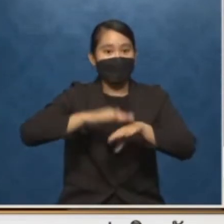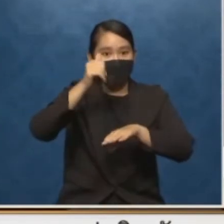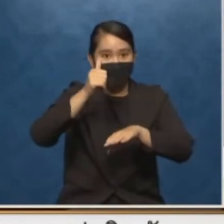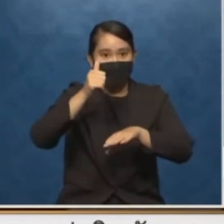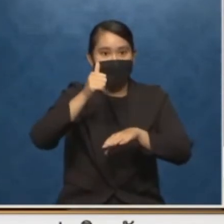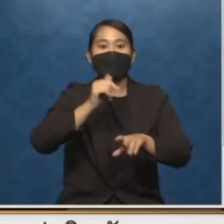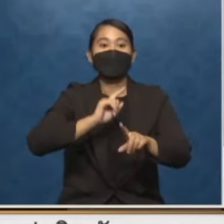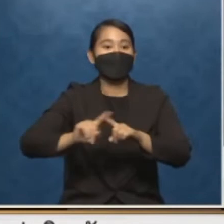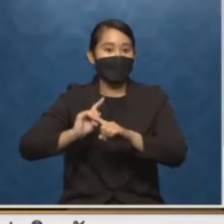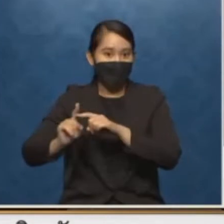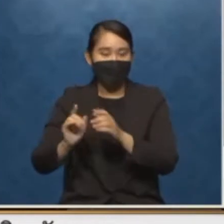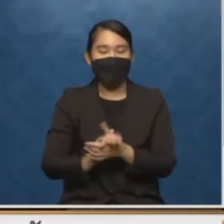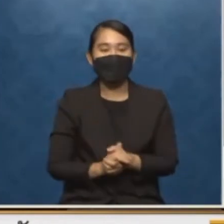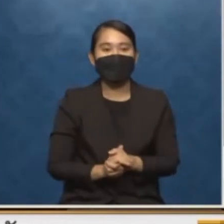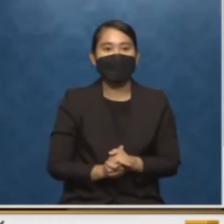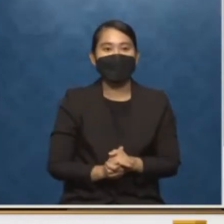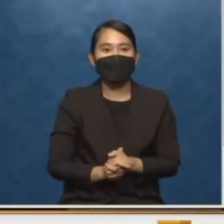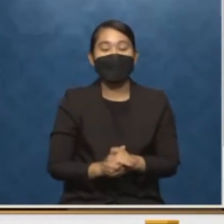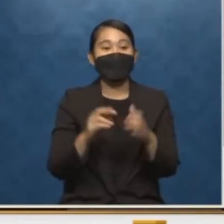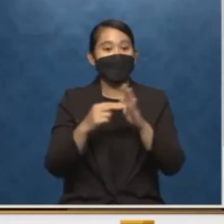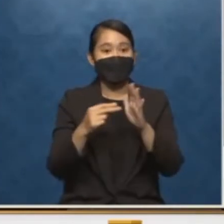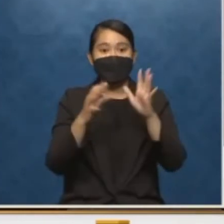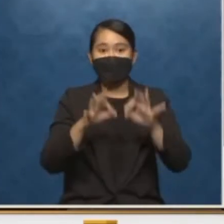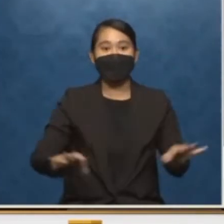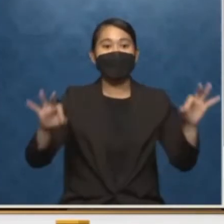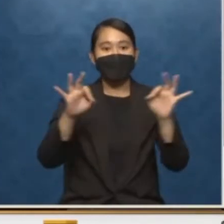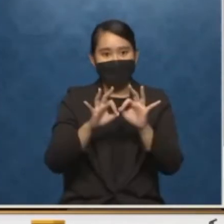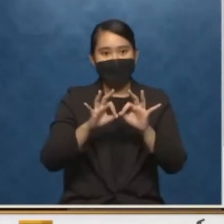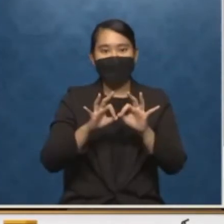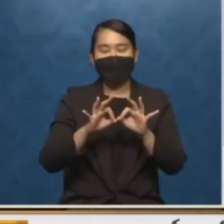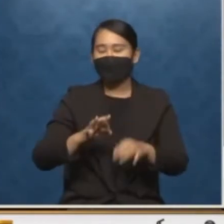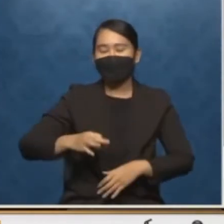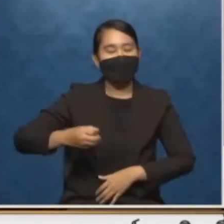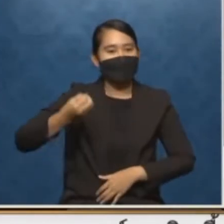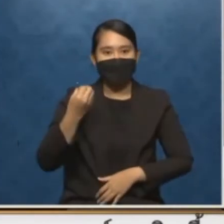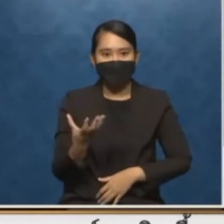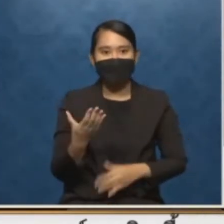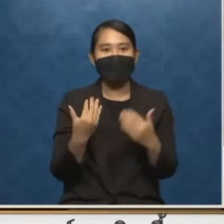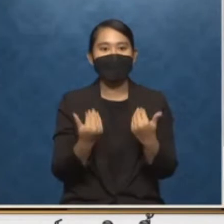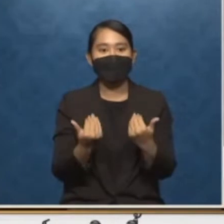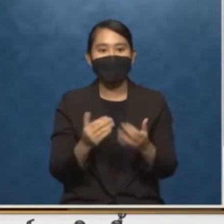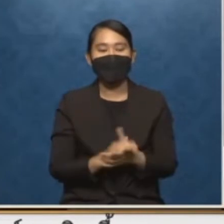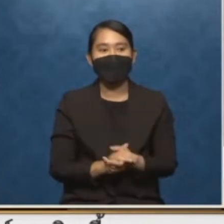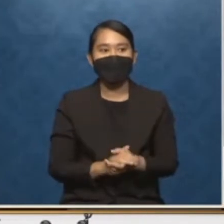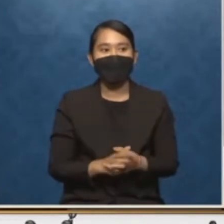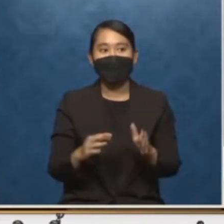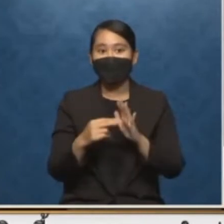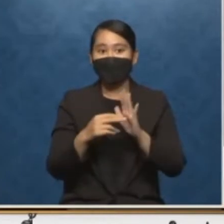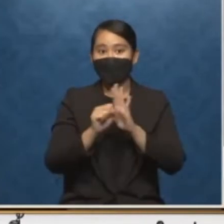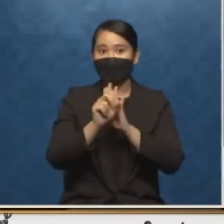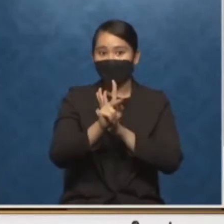ลิตคนระดับฝีมือแรงงานมีความจำเป็นอย่างยิ่งในประเทศไทยตอนนี้นี่ไม่ใช่พูดสกลนครเพีย